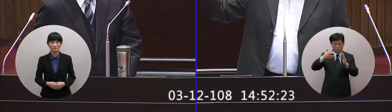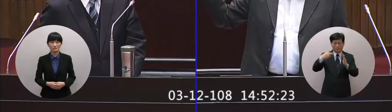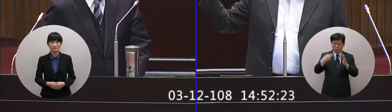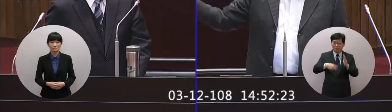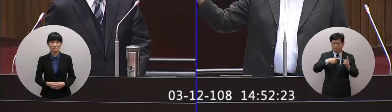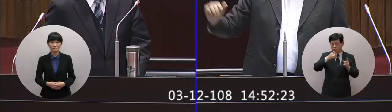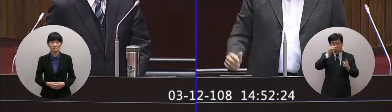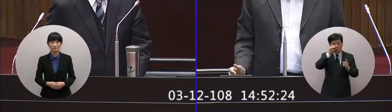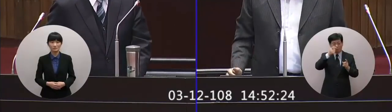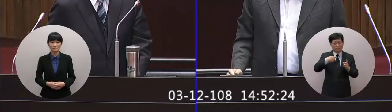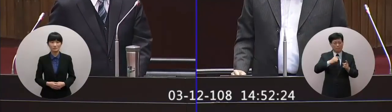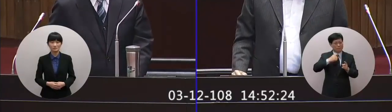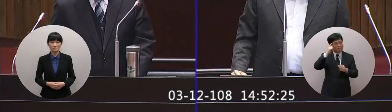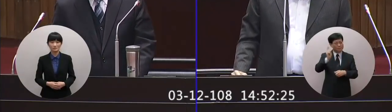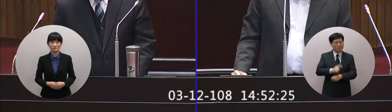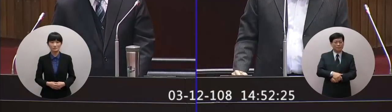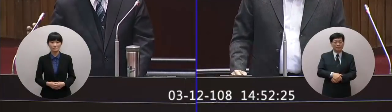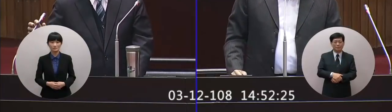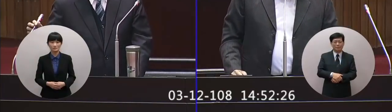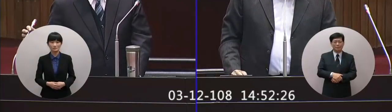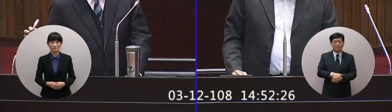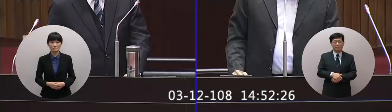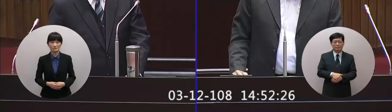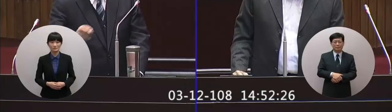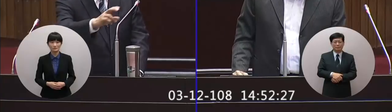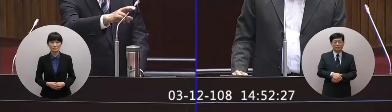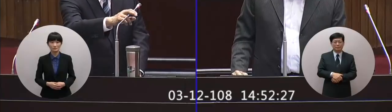看一下我们屏东人的心声。